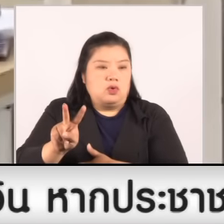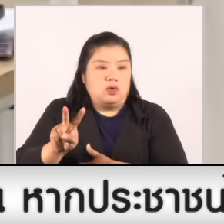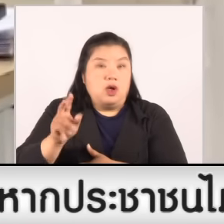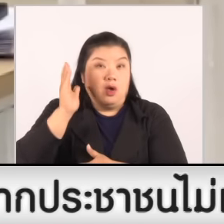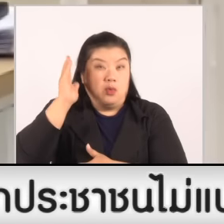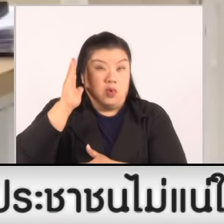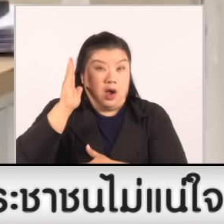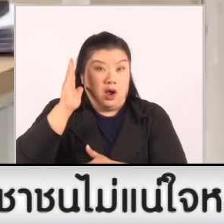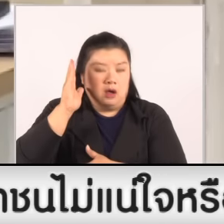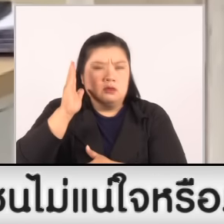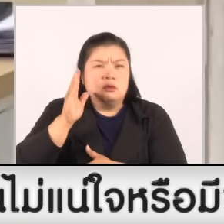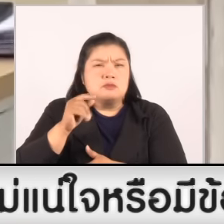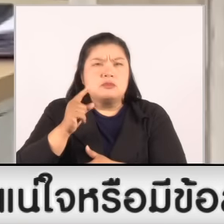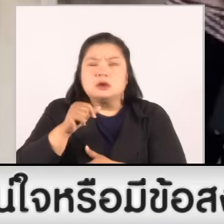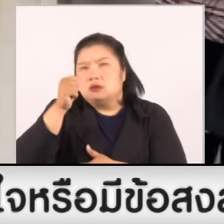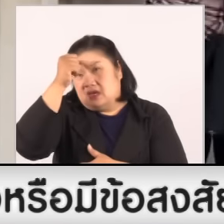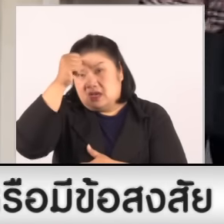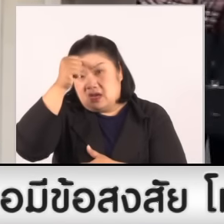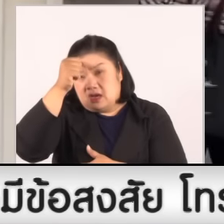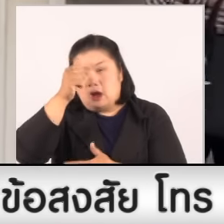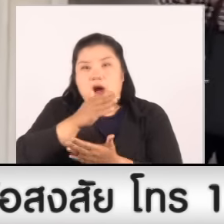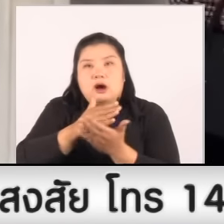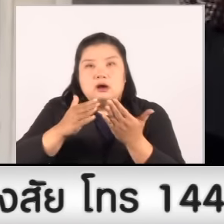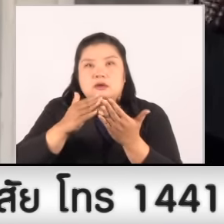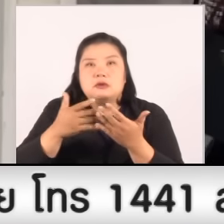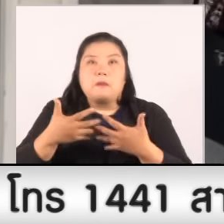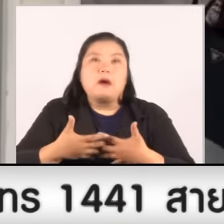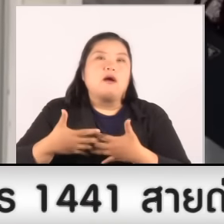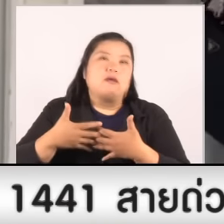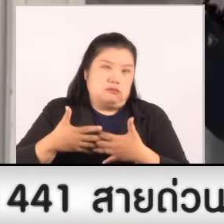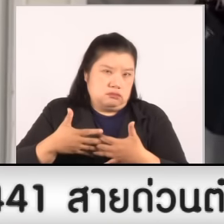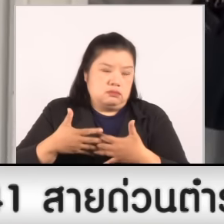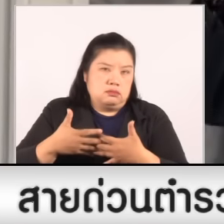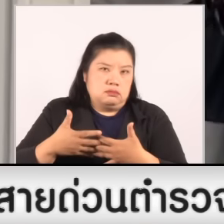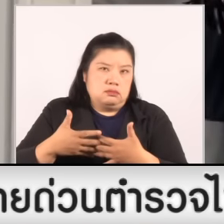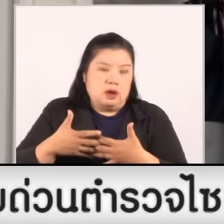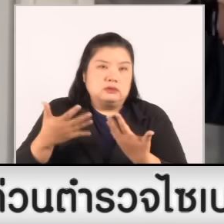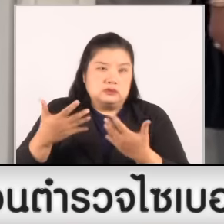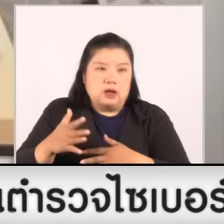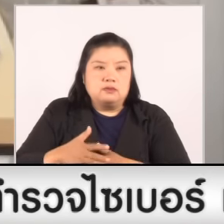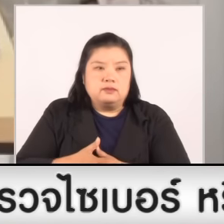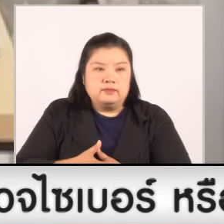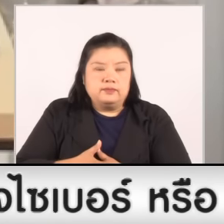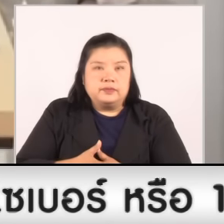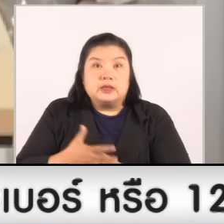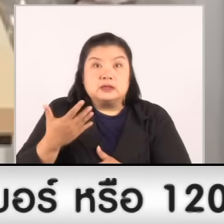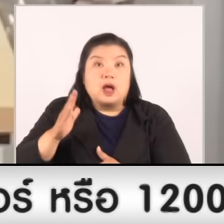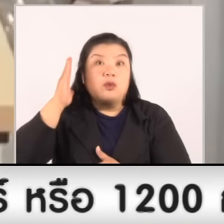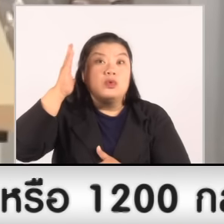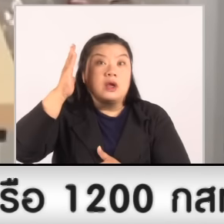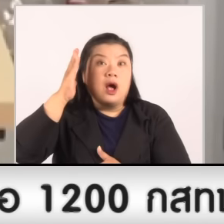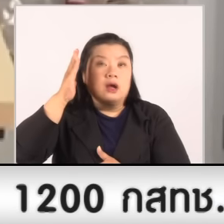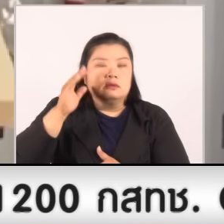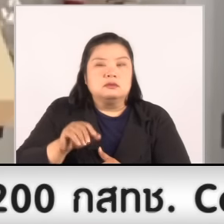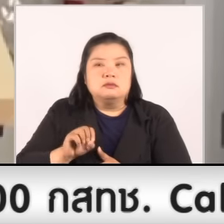ครึ่งครึ่งอินเดียแล้วก็ครึ่งอเมริกันนี่นะฮะทีนี้เนี่ยนะคือพ่ออินเดียแม่อเมริกันเนี่ยนะบอกว่